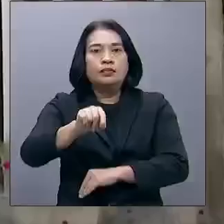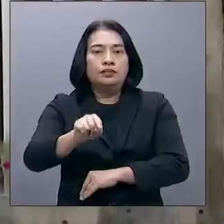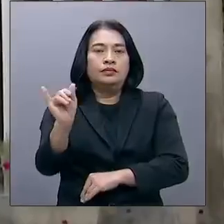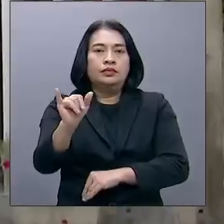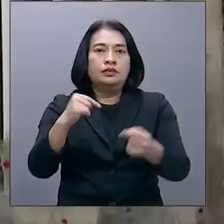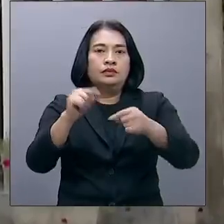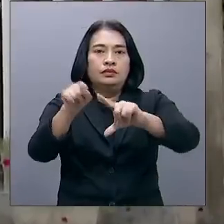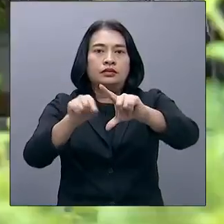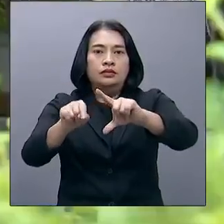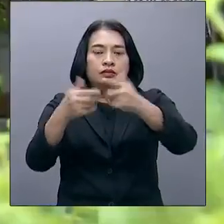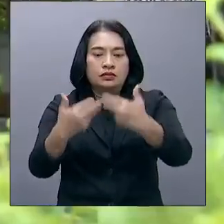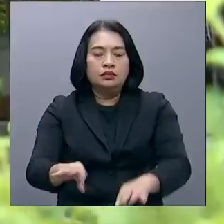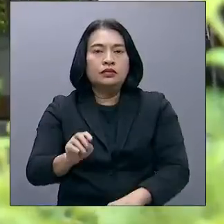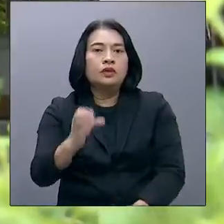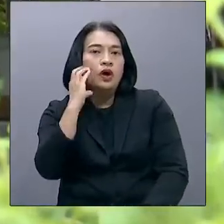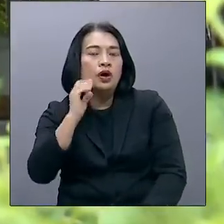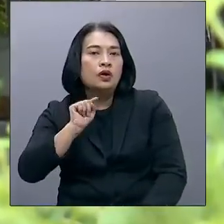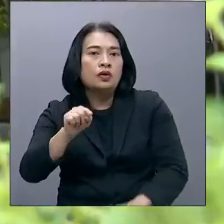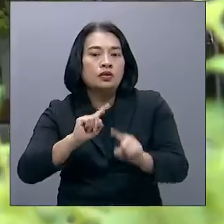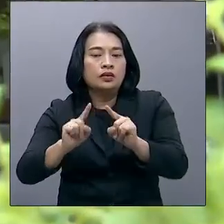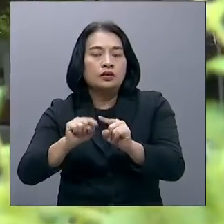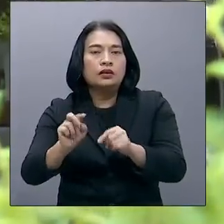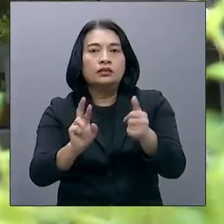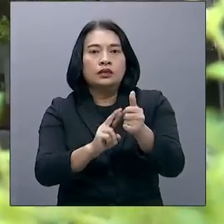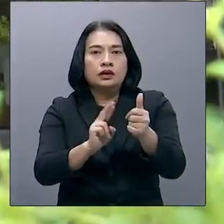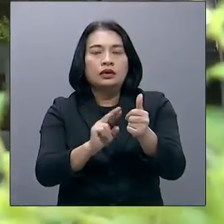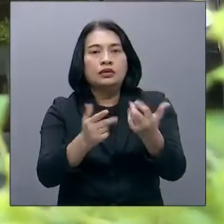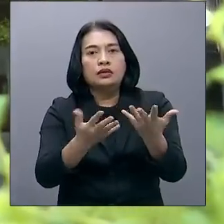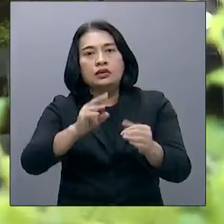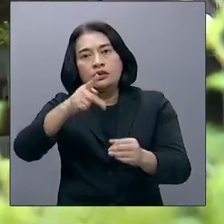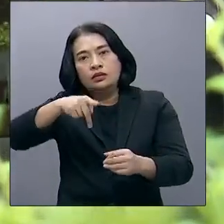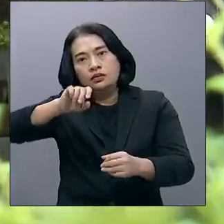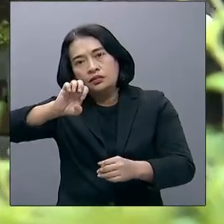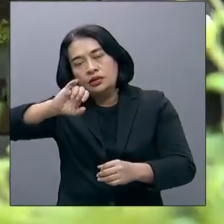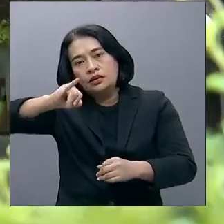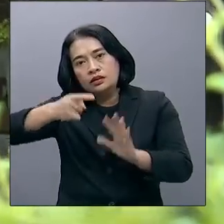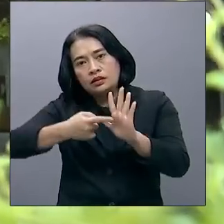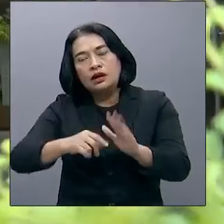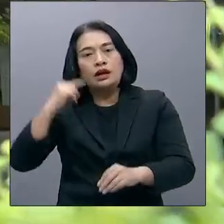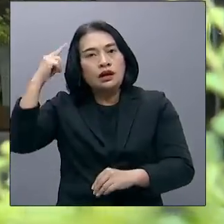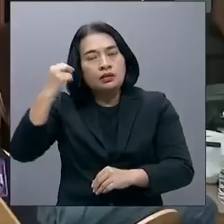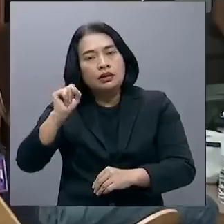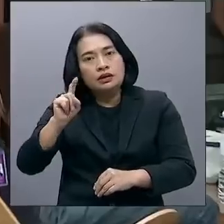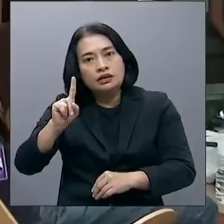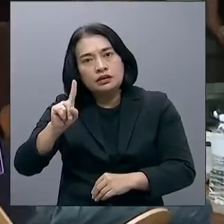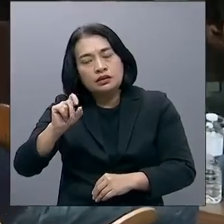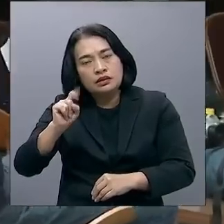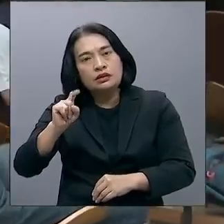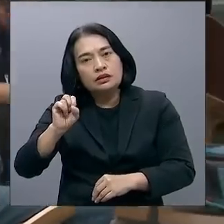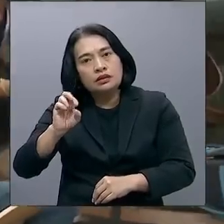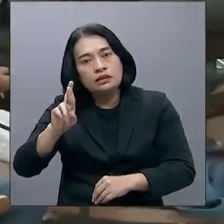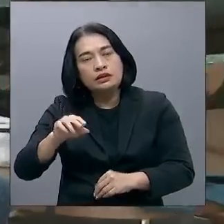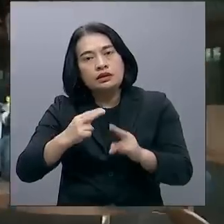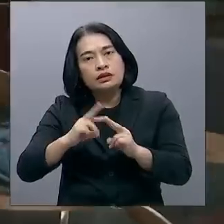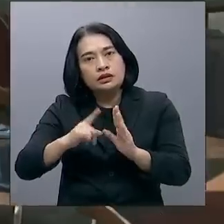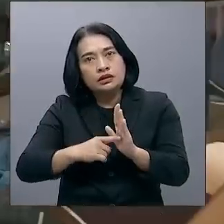จะมีการพยายามต่อสายหาแกนนำพรรคนะคะทั้งรองหัวหน้านายพิจารณ์ชวะพัฒนวงศ์หรือนางสาวสิริกัญญาตันสกุลรวมถึงนายชัย